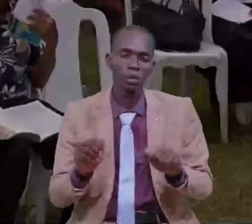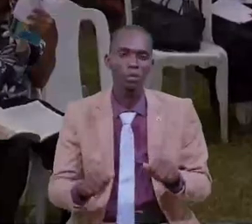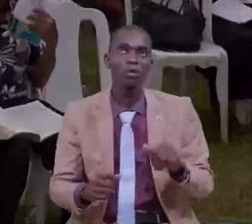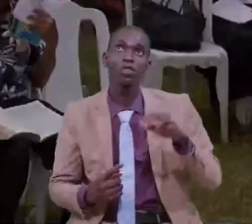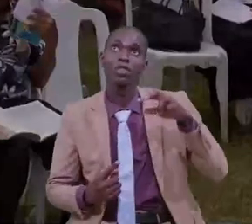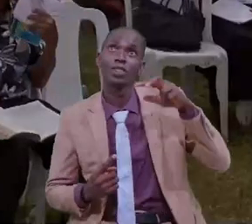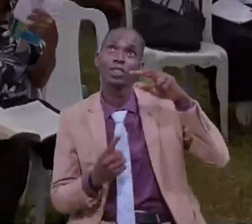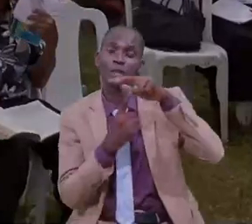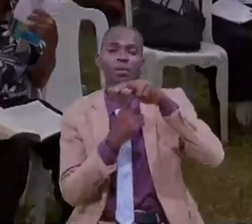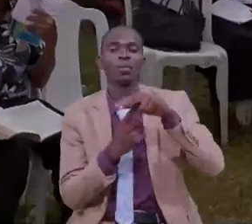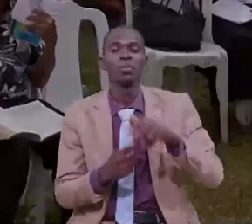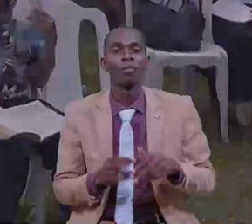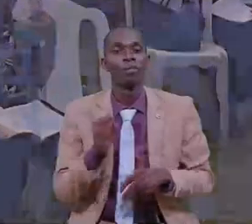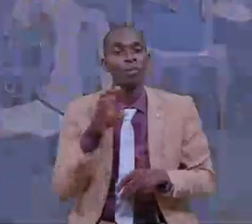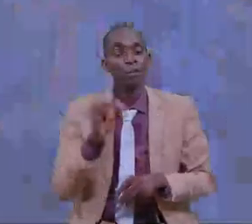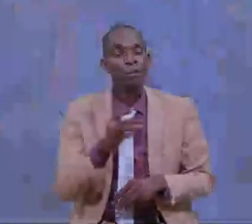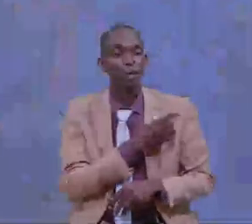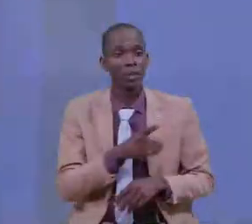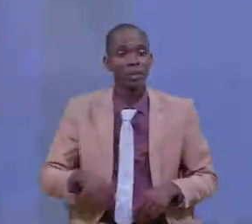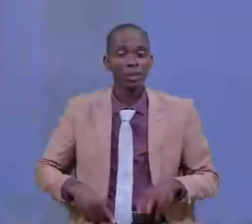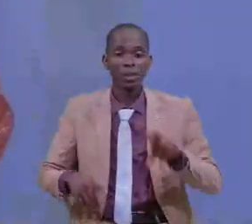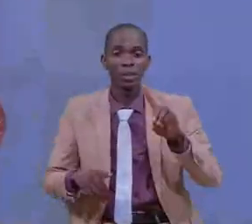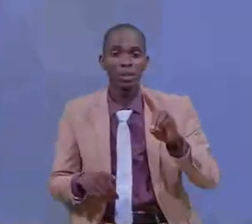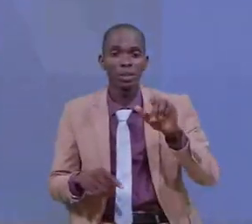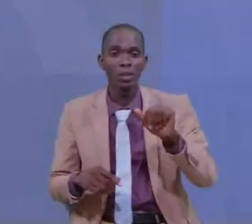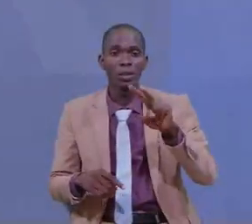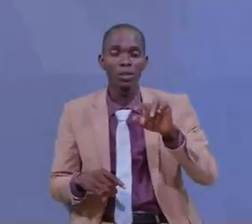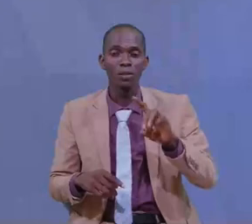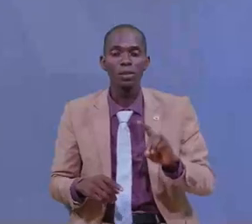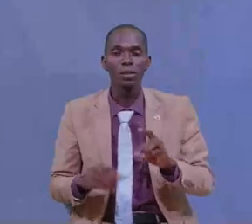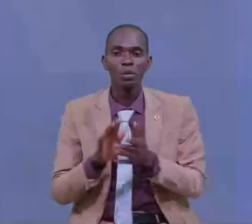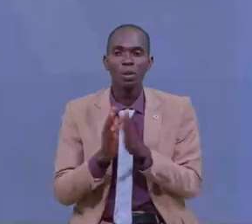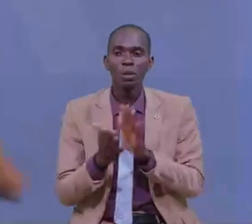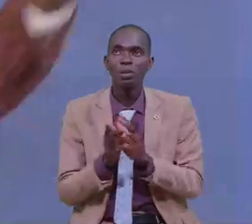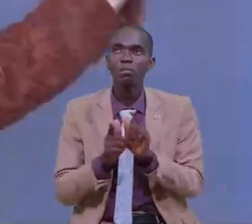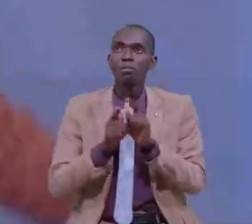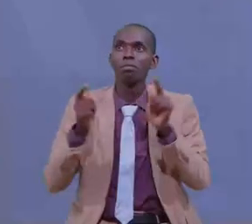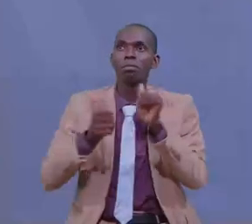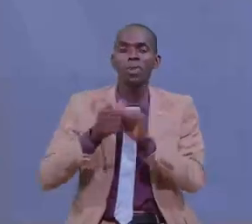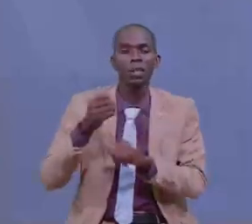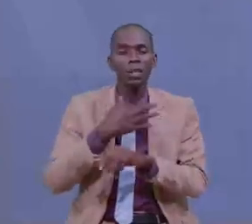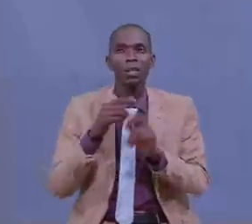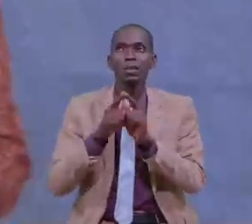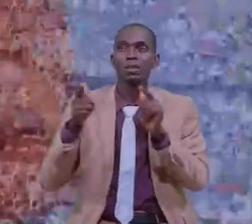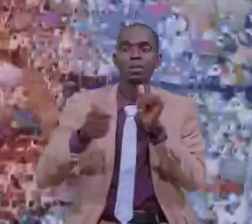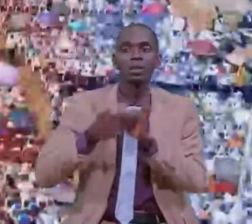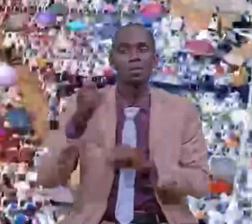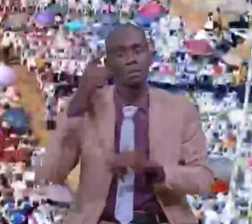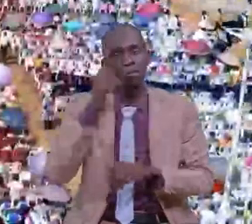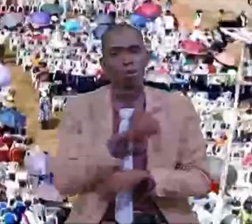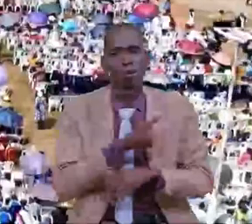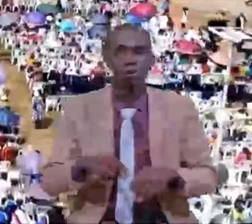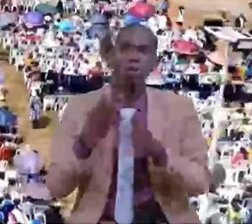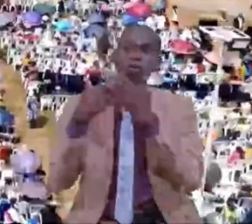champion. Alors David devenait de plus en plus grand et l'Éternel des